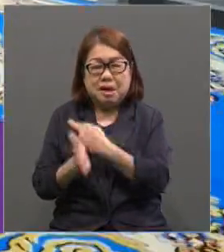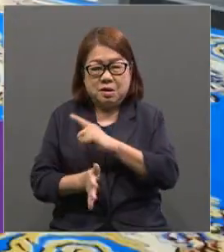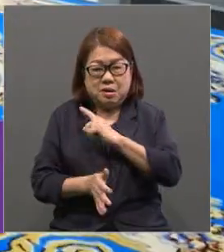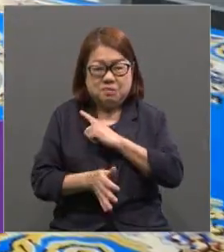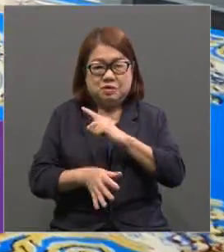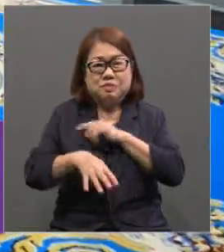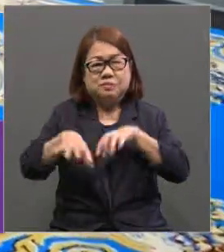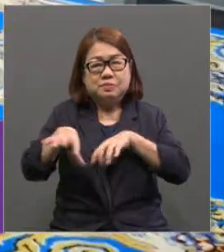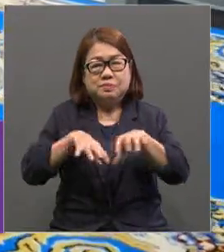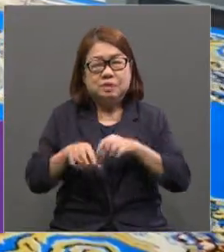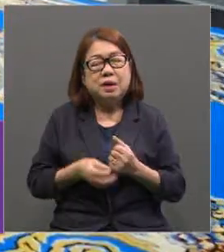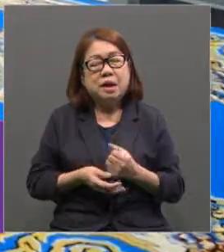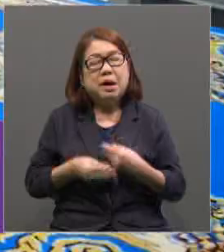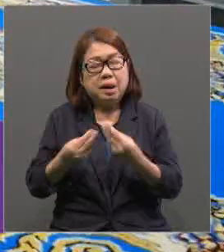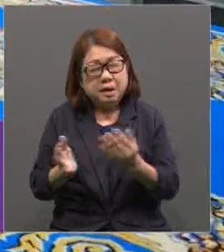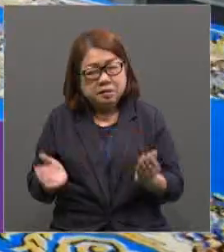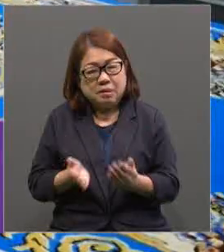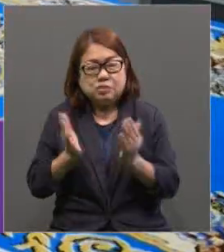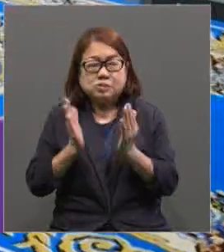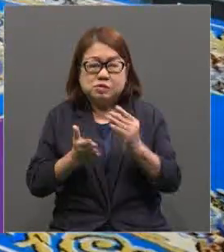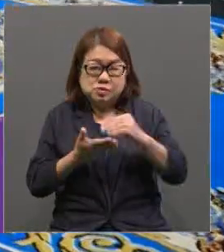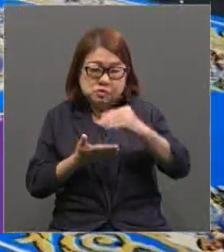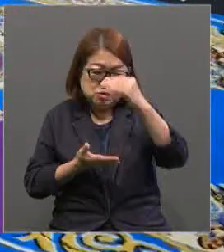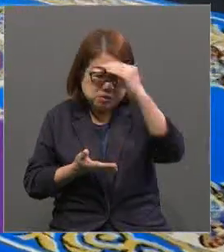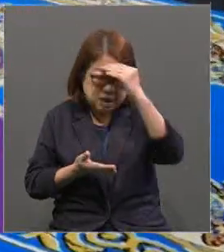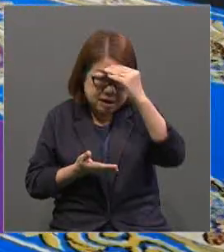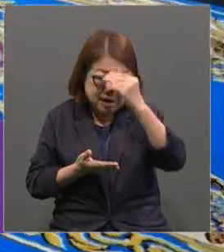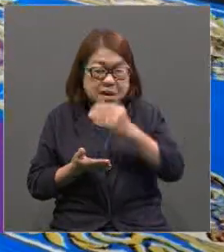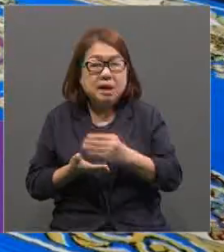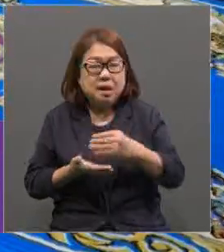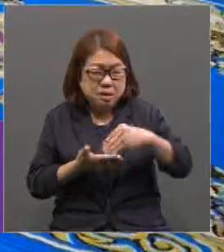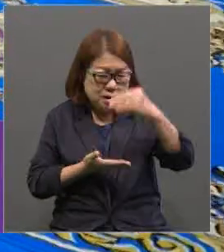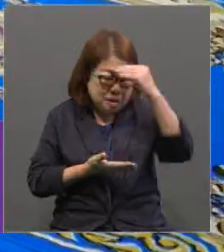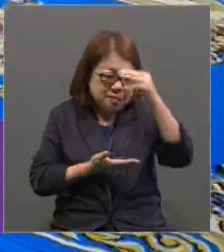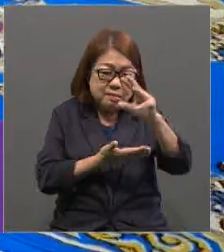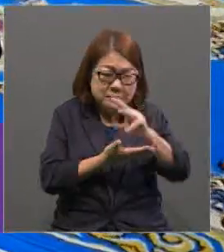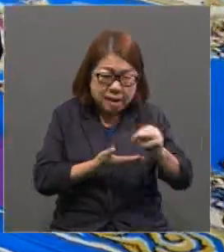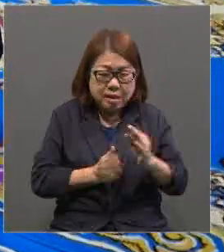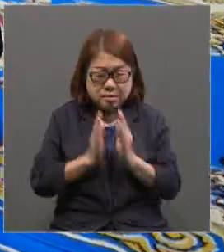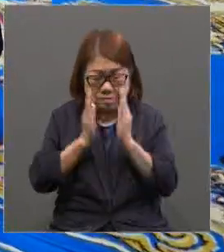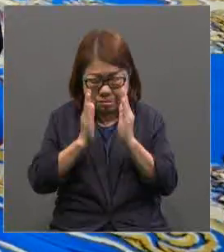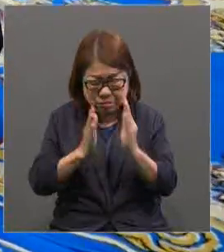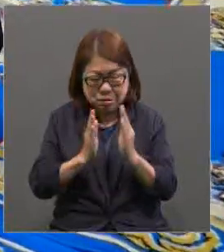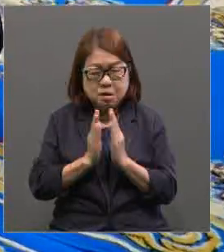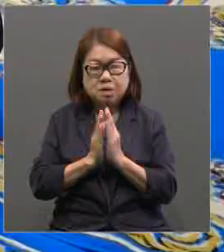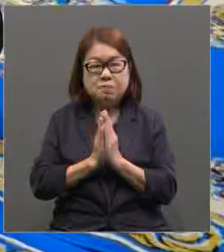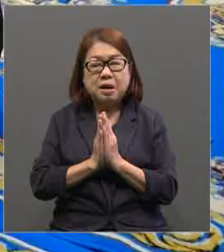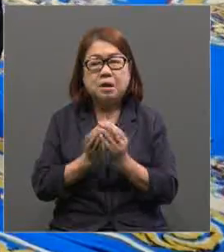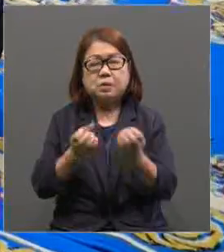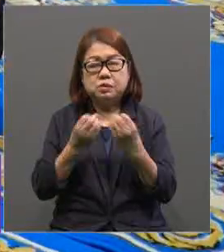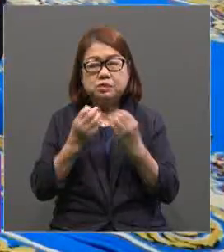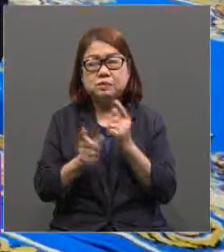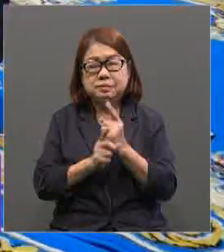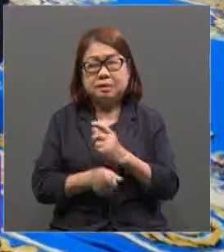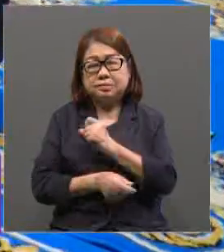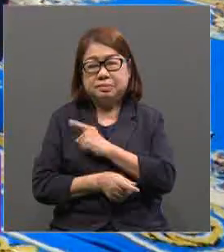เพื่อส่งเสริมให้นักเรียนนักศึกษามีจิตใจยึดมั่นอยู่ในหลักธรรมคำสอนทางพระพุทธศาสนาเป็นการเชื่อมโยงระหว่